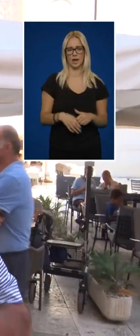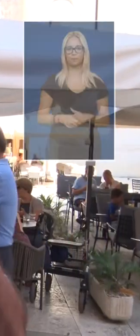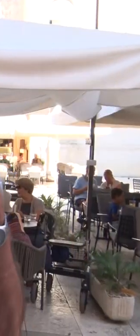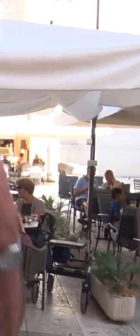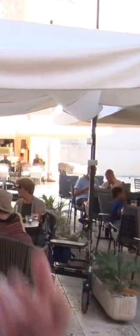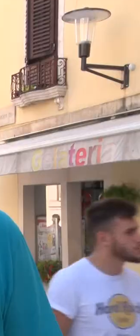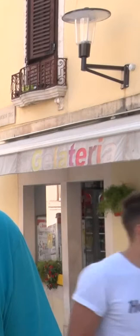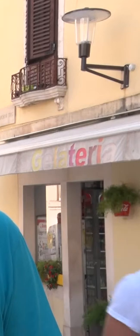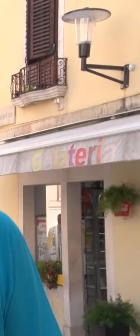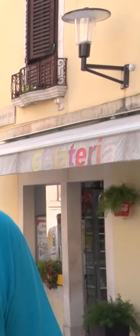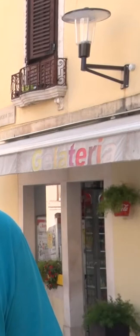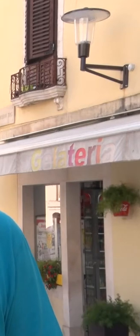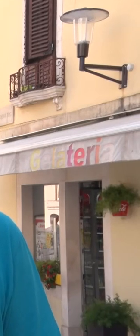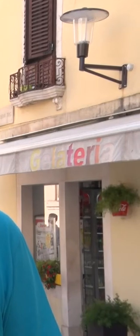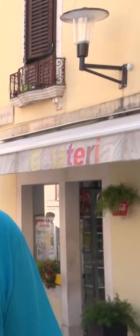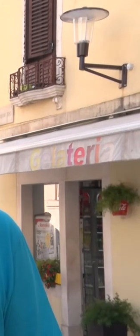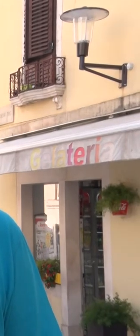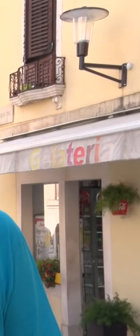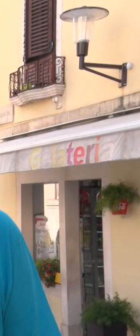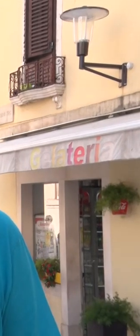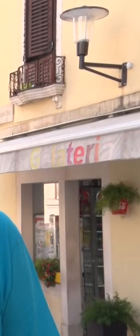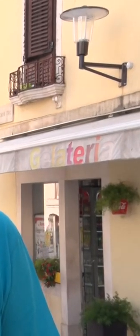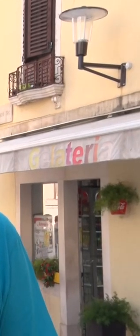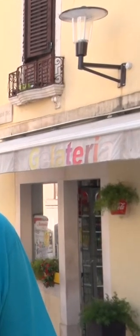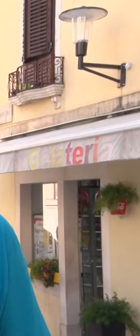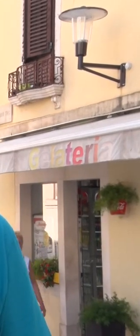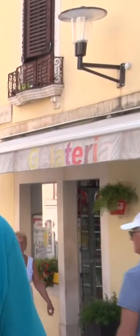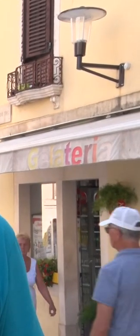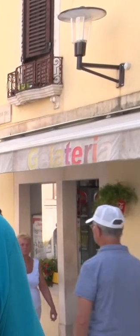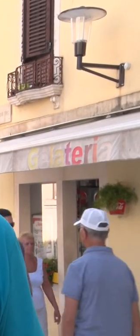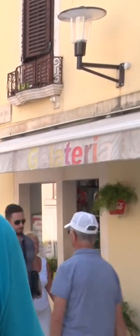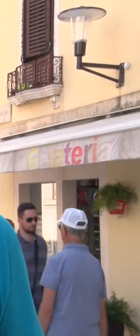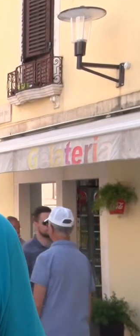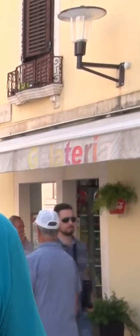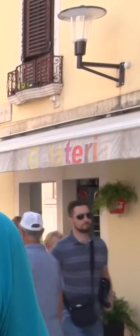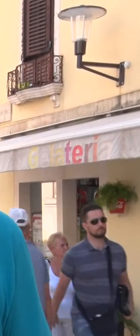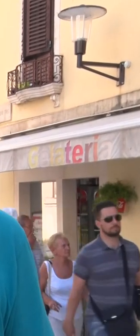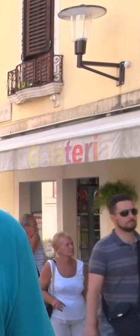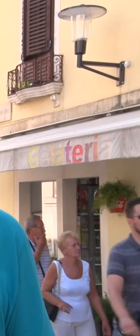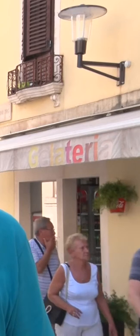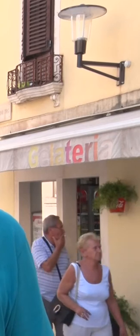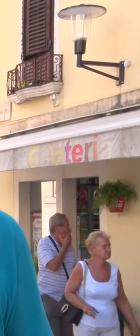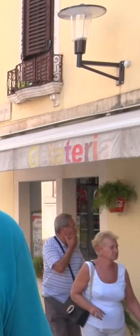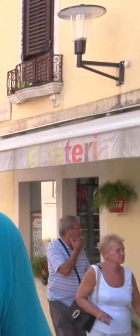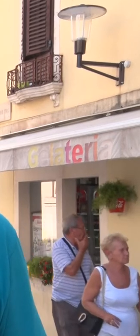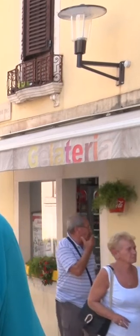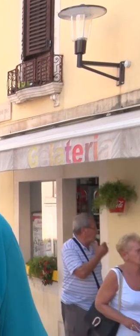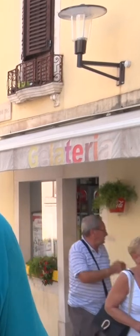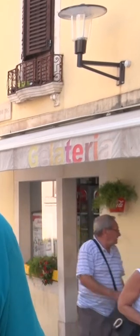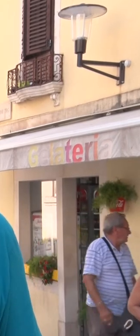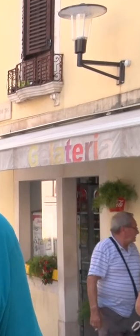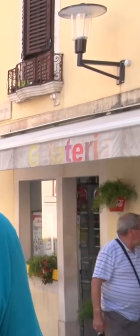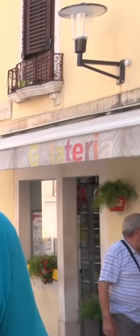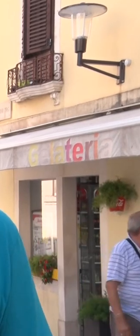papire, ne bacati ništa. Razvrstavanje otpada u svakom slučaju, dakle, jedna vrlo pozitivna stvar. Naravno, ako se odradi od početka do kraja onako kako treba, dakle,